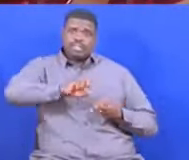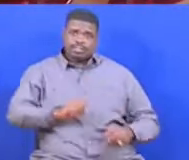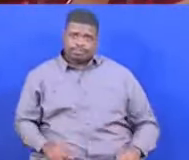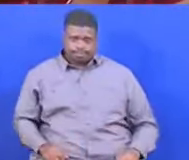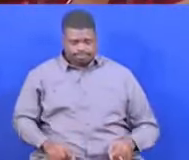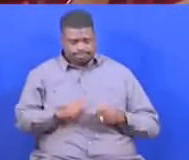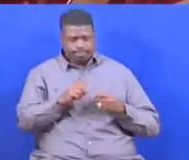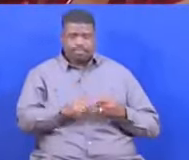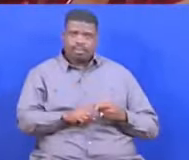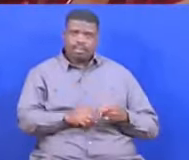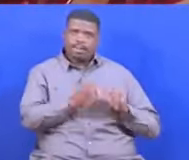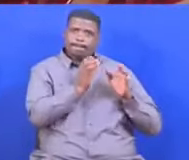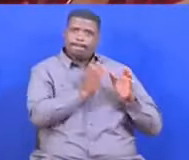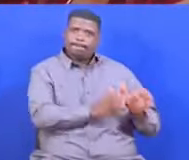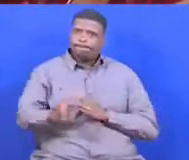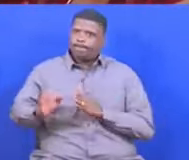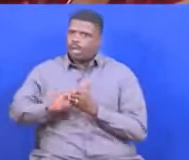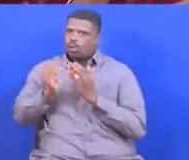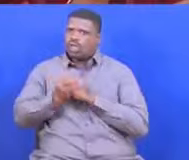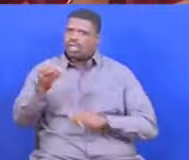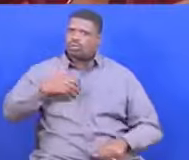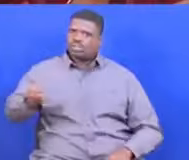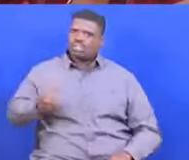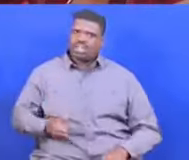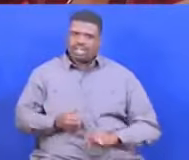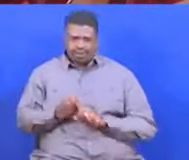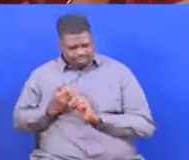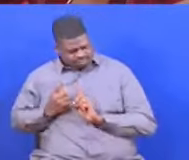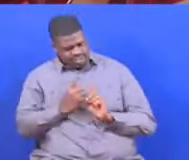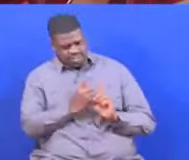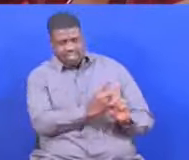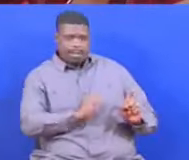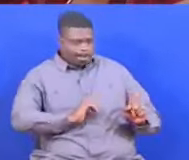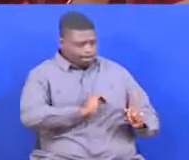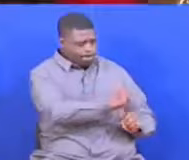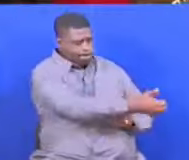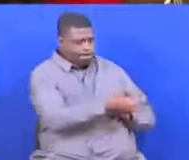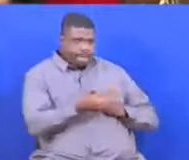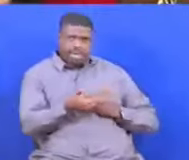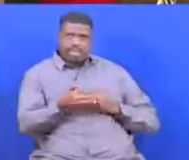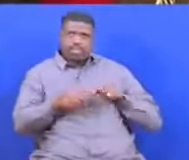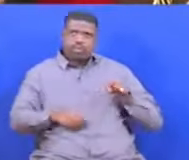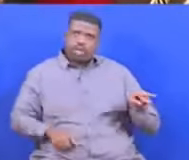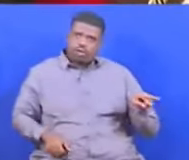wizara ina mipango gani sasa kuyafuatilia marejesho hayo?